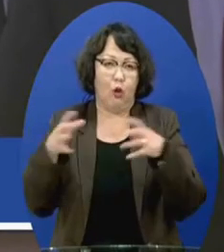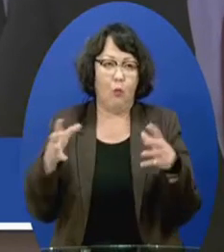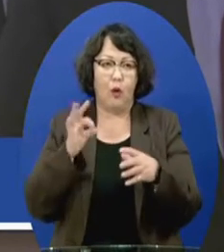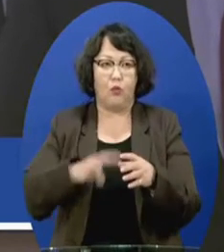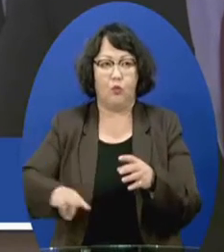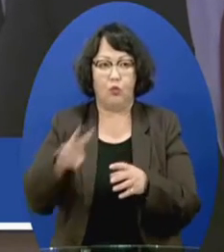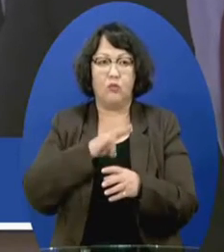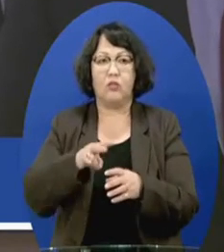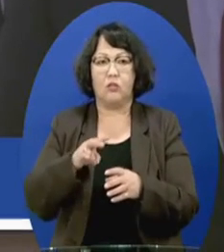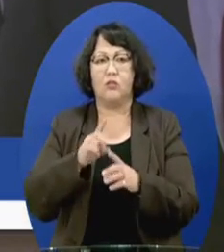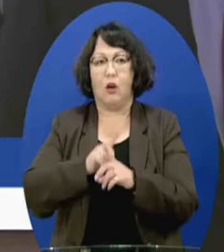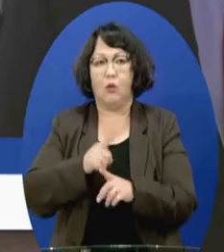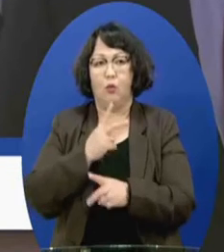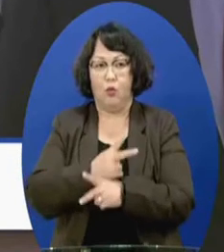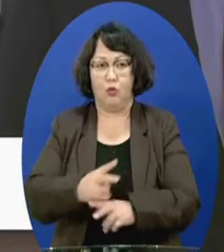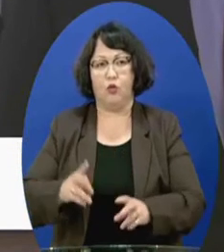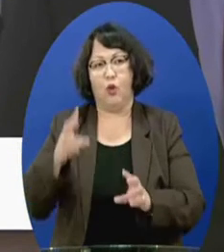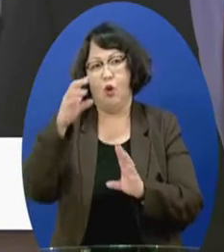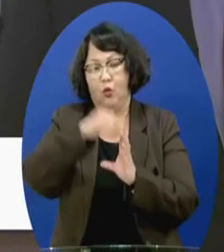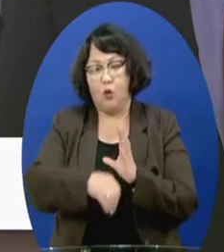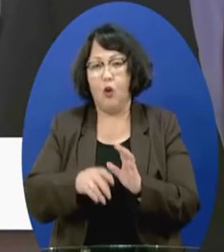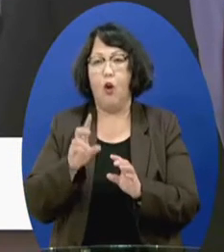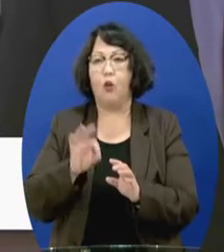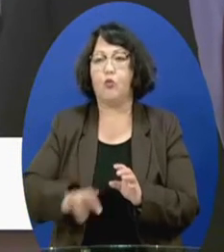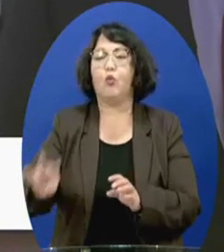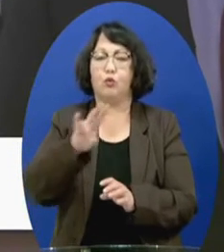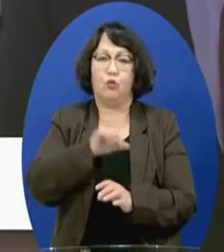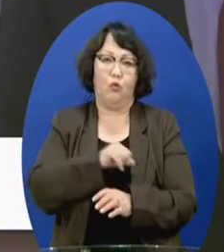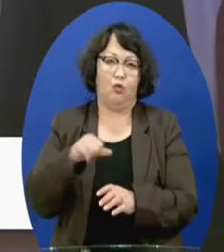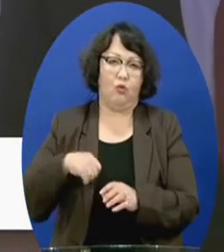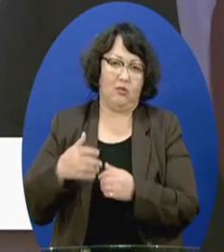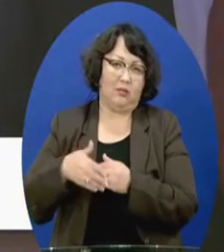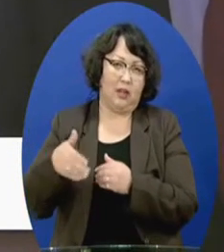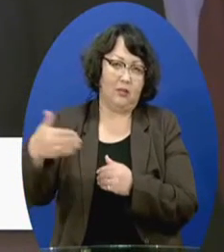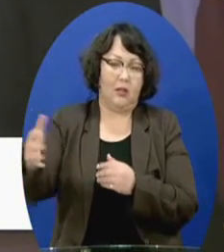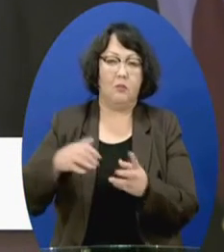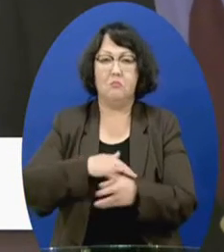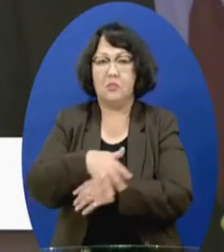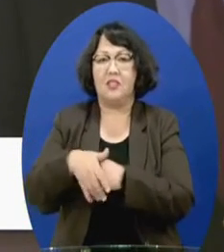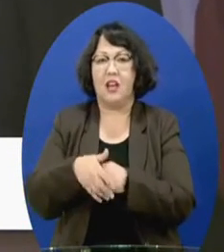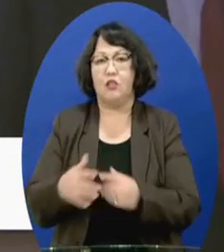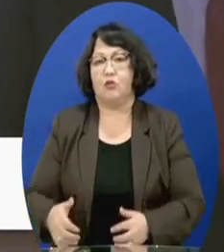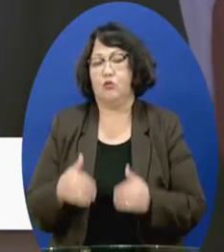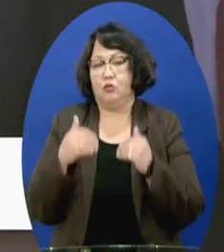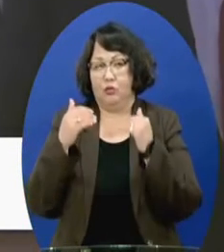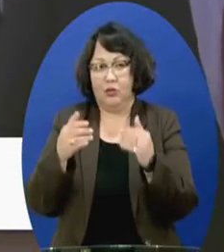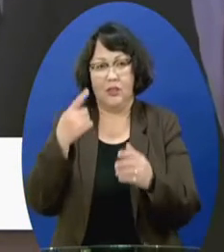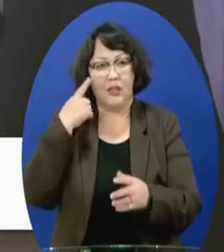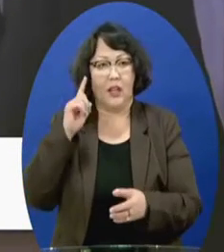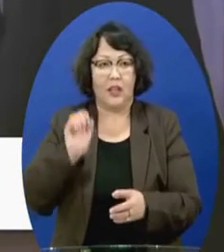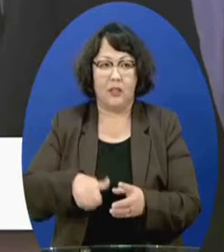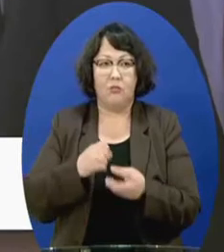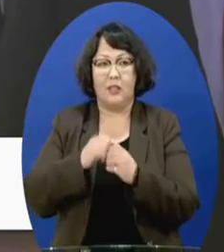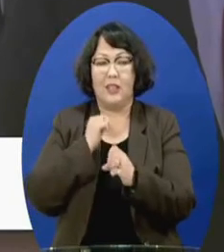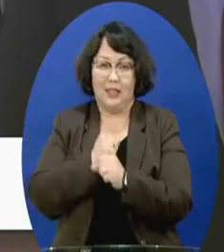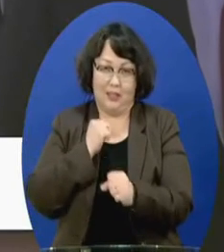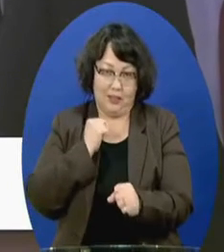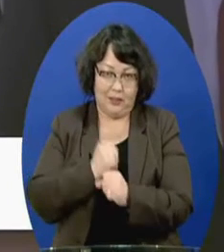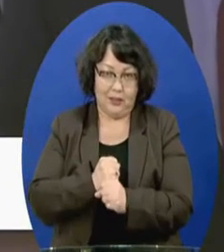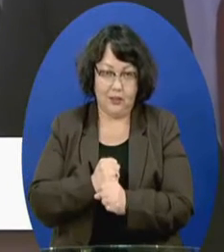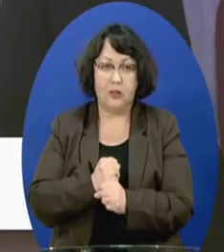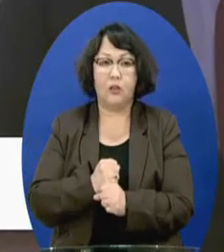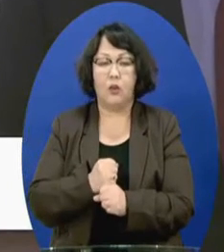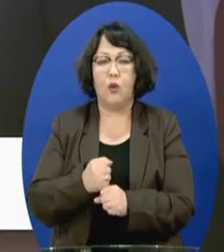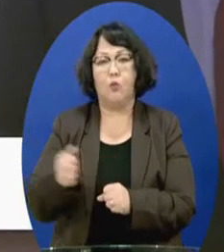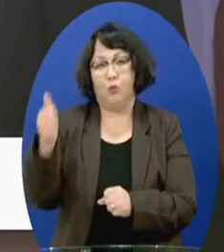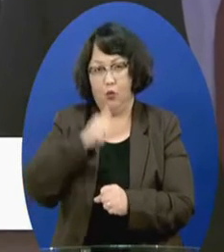тусгаж өгсөн. За ингэснээр орон нутаг цаашдаа бидаач өгчих санаачлагтай ажиллах юм бол бидаач өгчих ийм